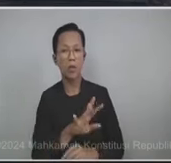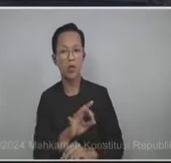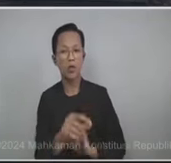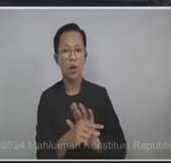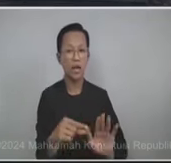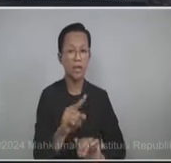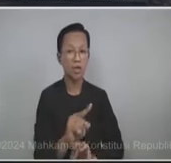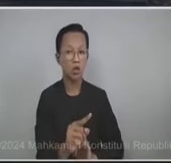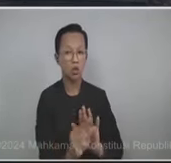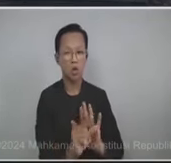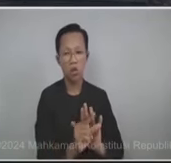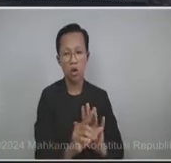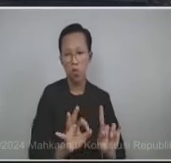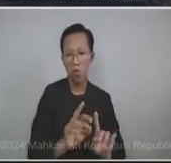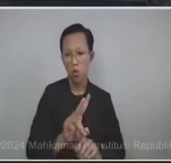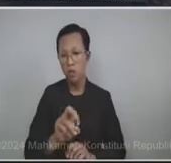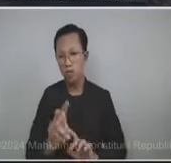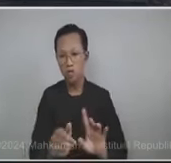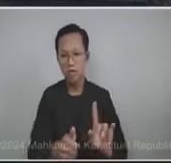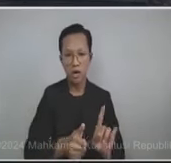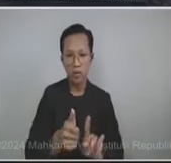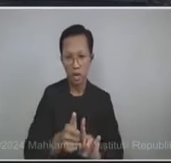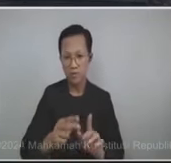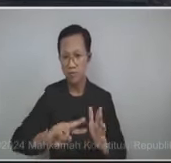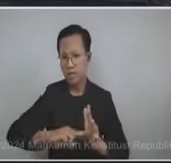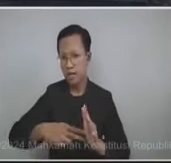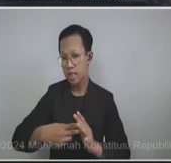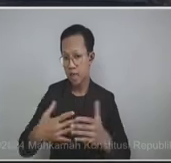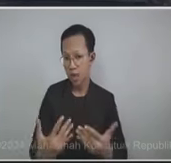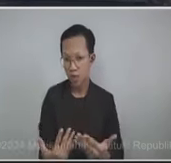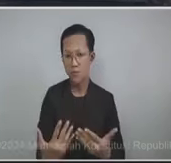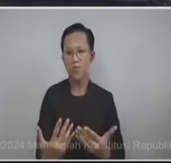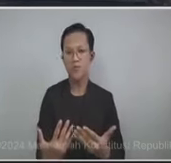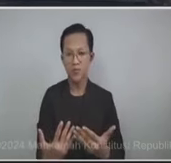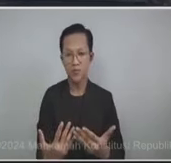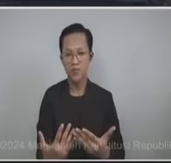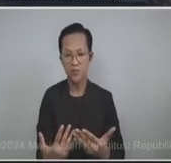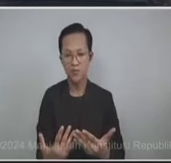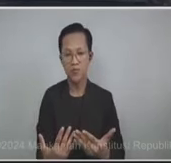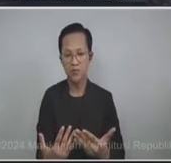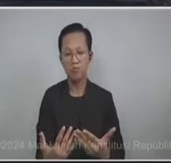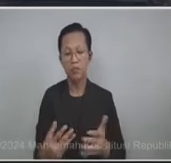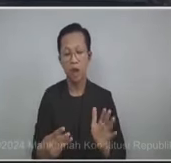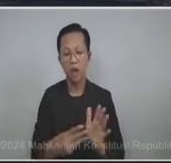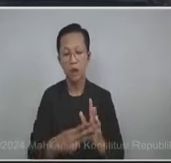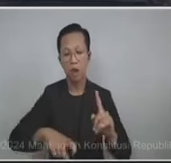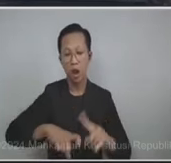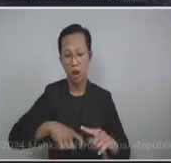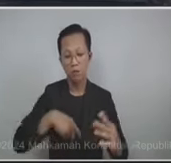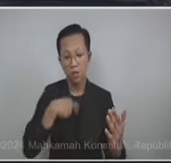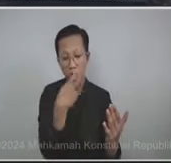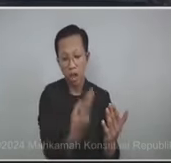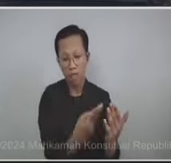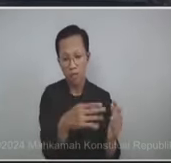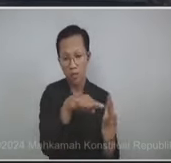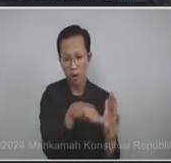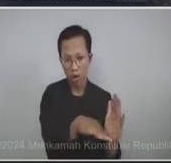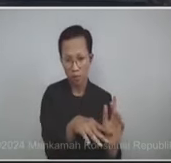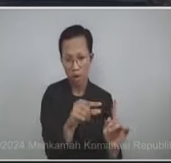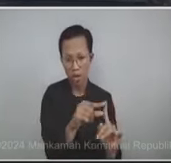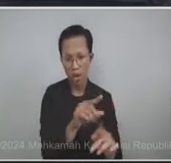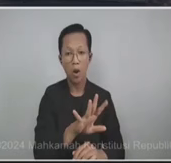1 undang-undang 10 2016 maka terhadap hal demikian mahkamah harus pula menilai konsolitasi yang utuh terhadap norma pasal 40 ayat